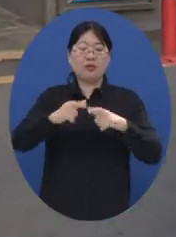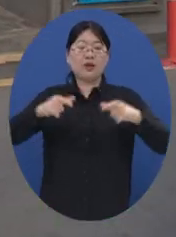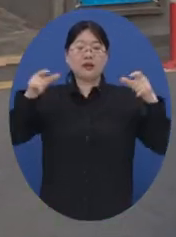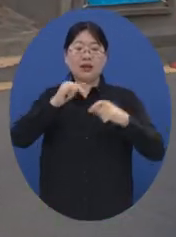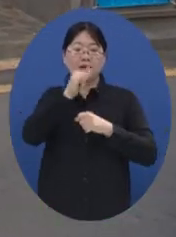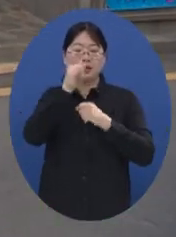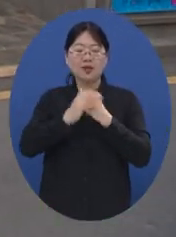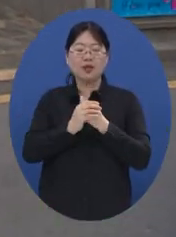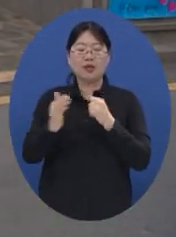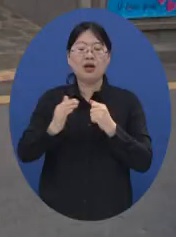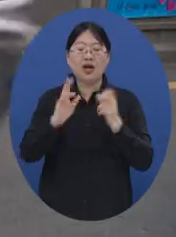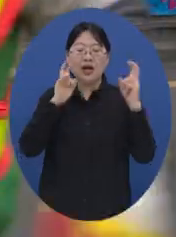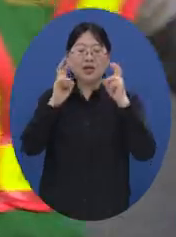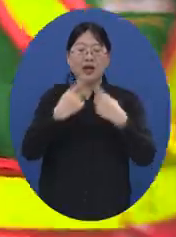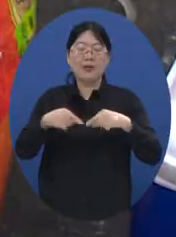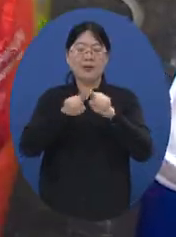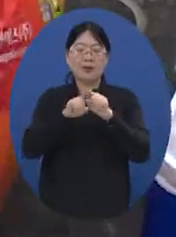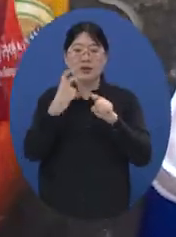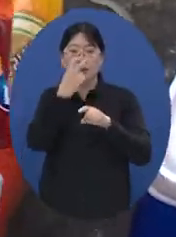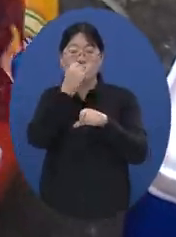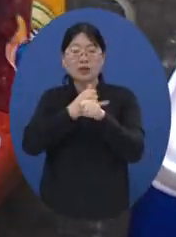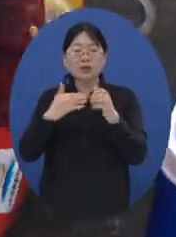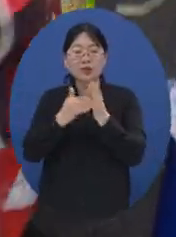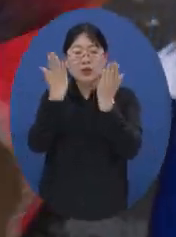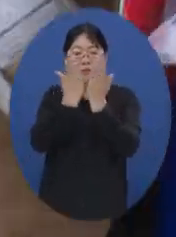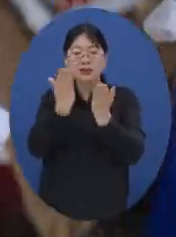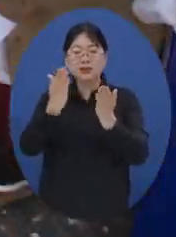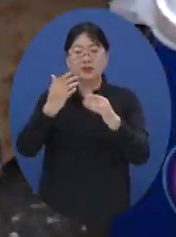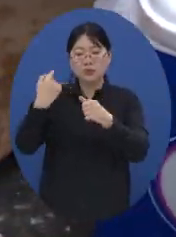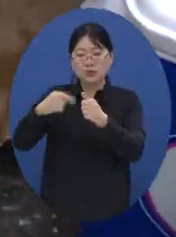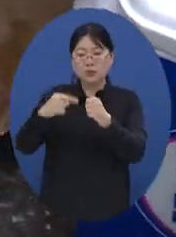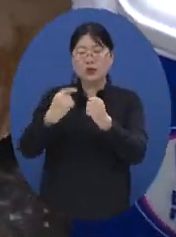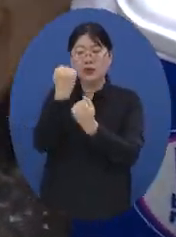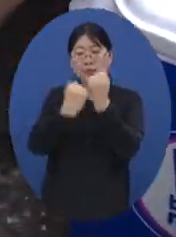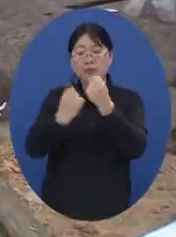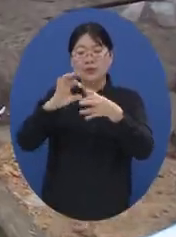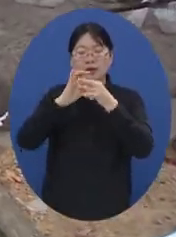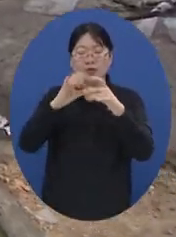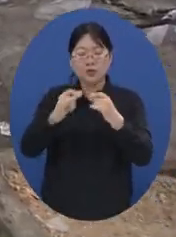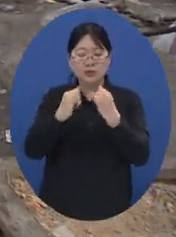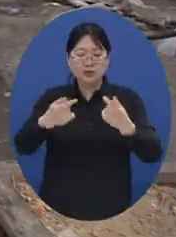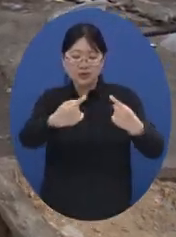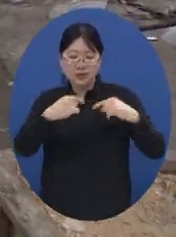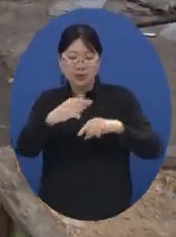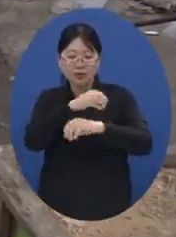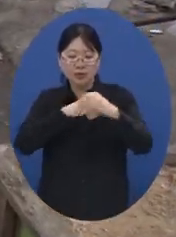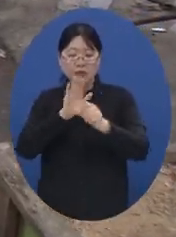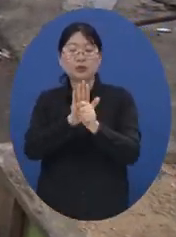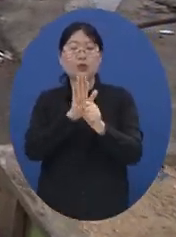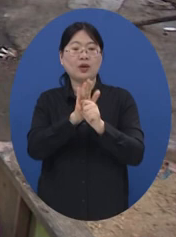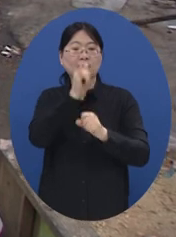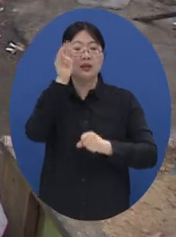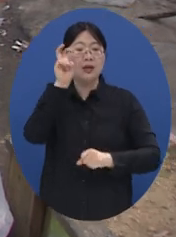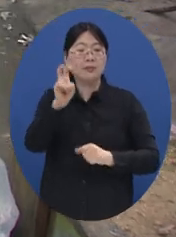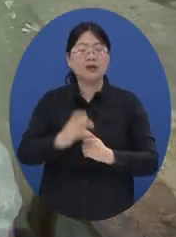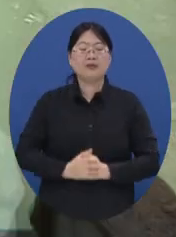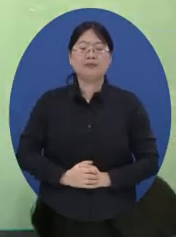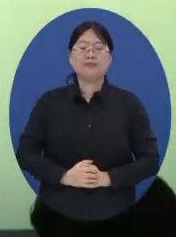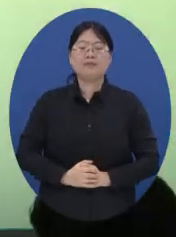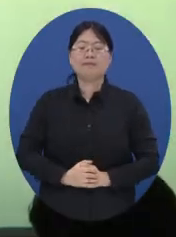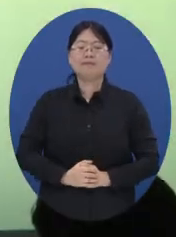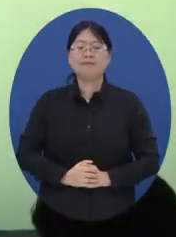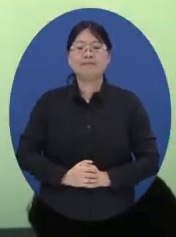편 업종별 민관 활동 참가 꽈 마침 교육 캠페인 등을 통해 고민 참여도 적극 유도해 나갈 방침입니다